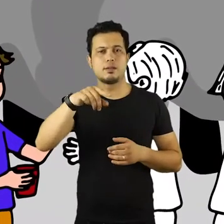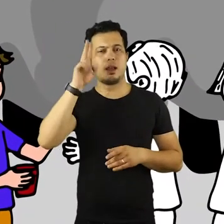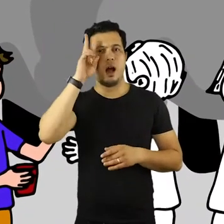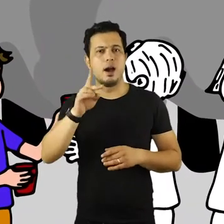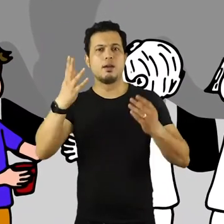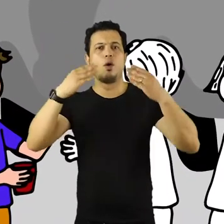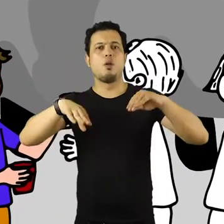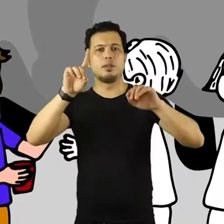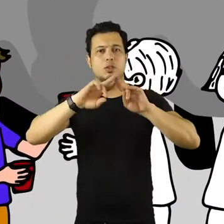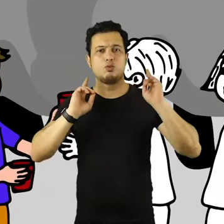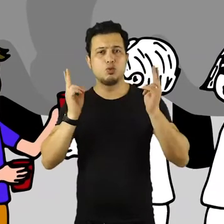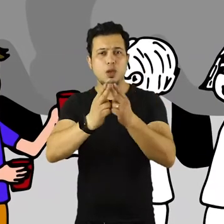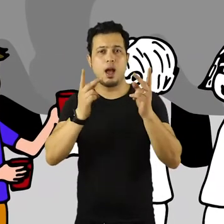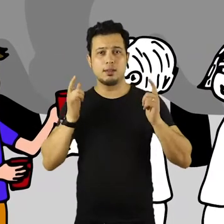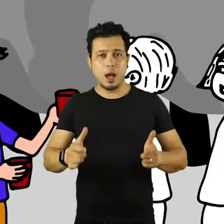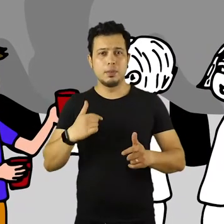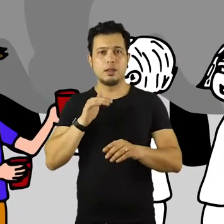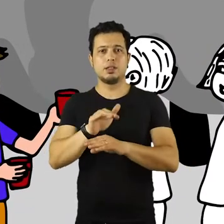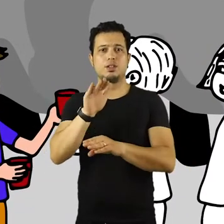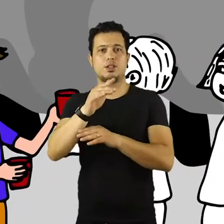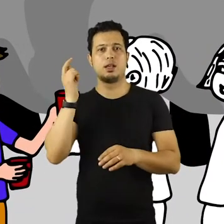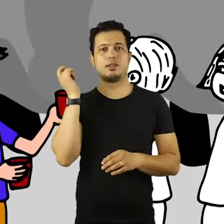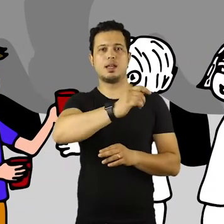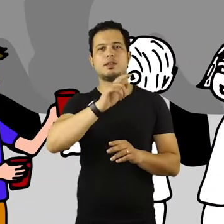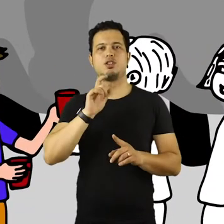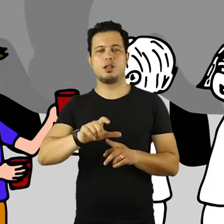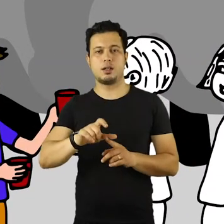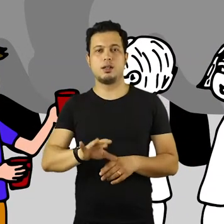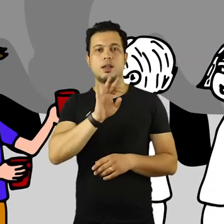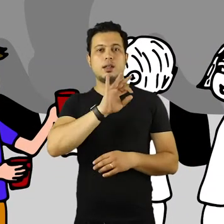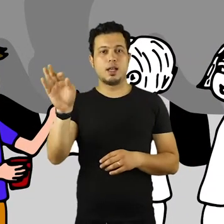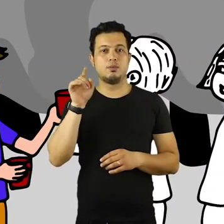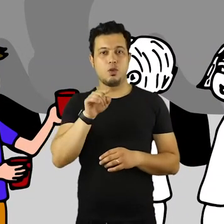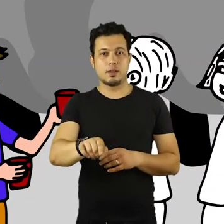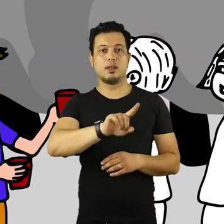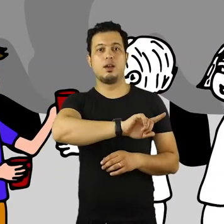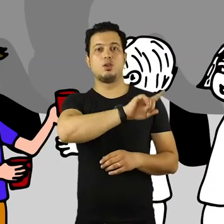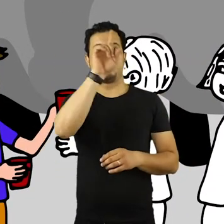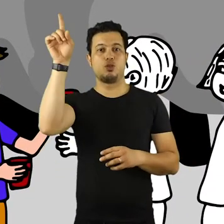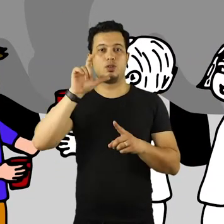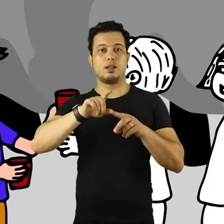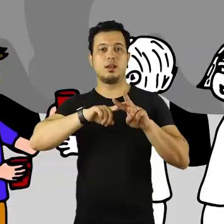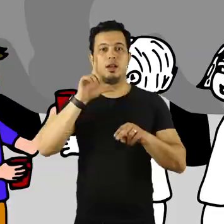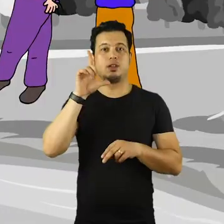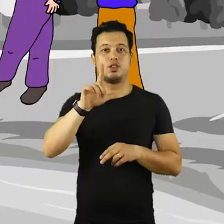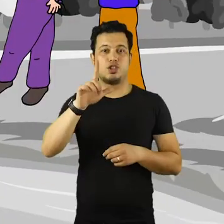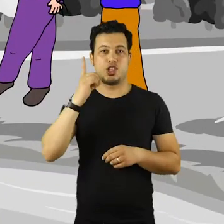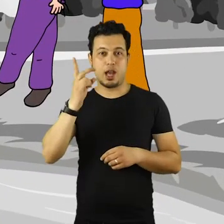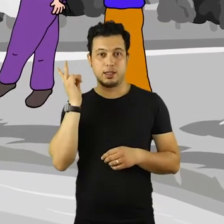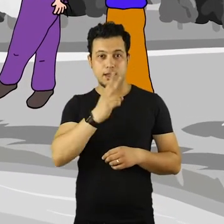bir dünyada mı yaşayacağız? Diyordu ki tam da o anda gökyüzünden Çağlı'nın fırçası